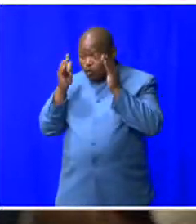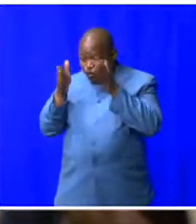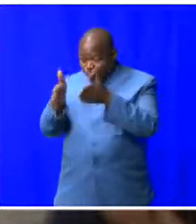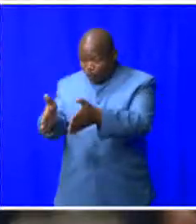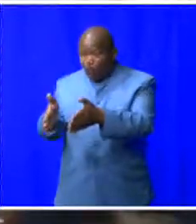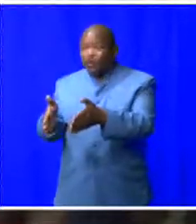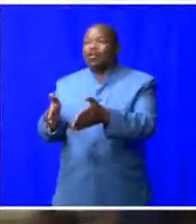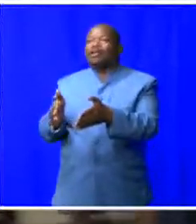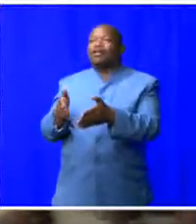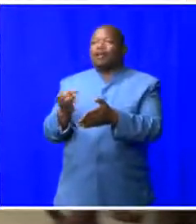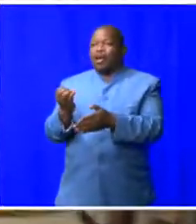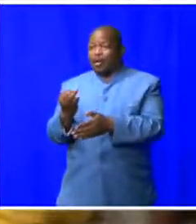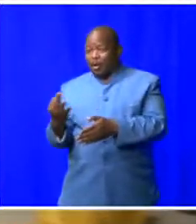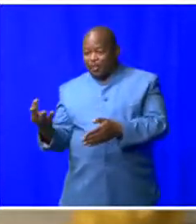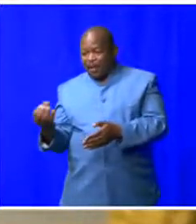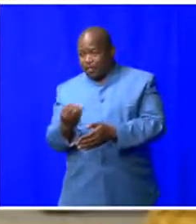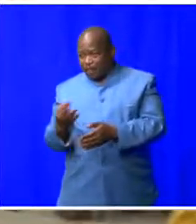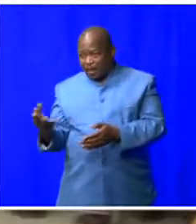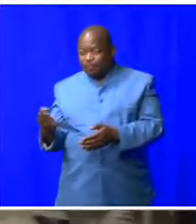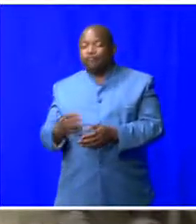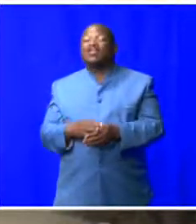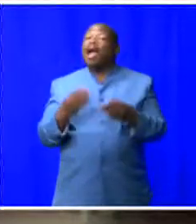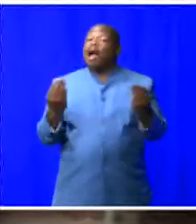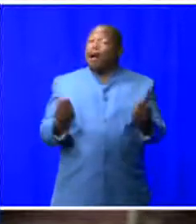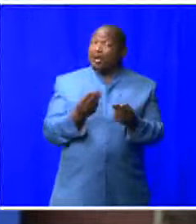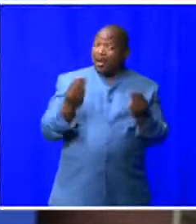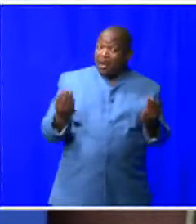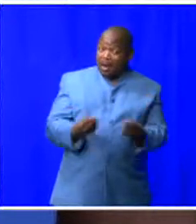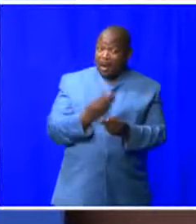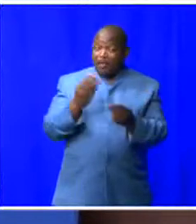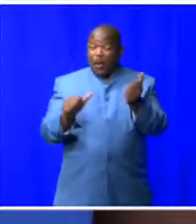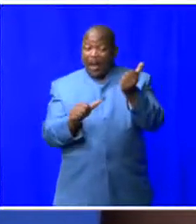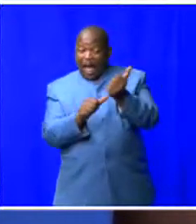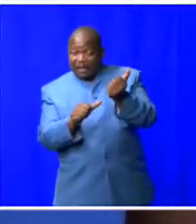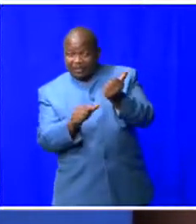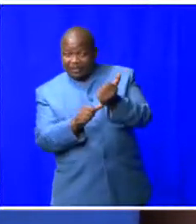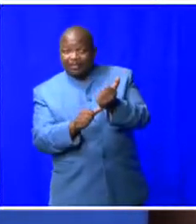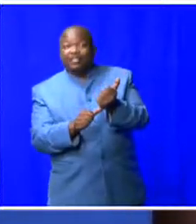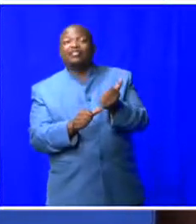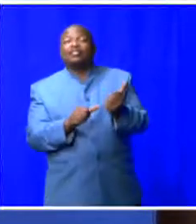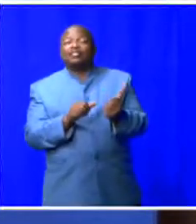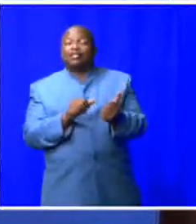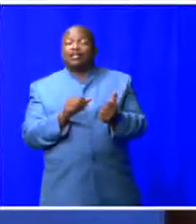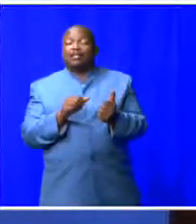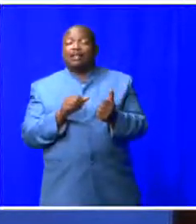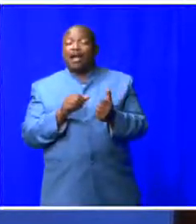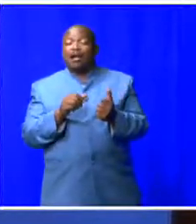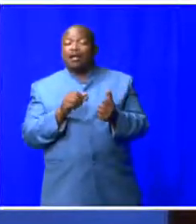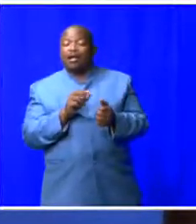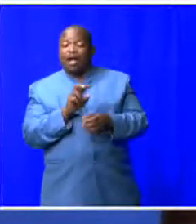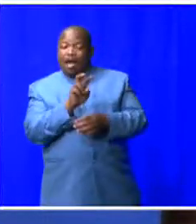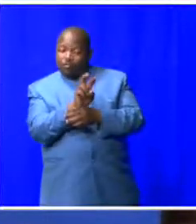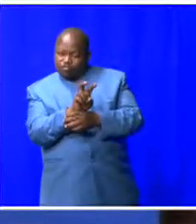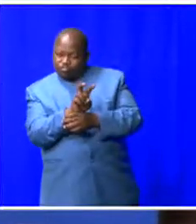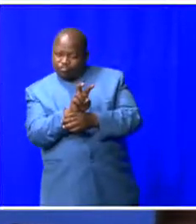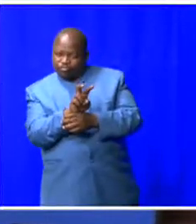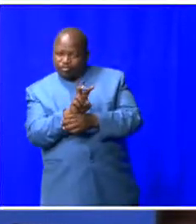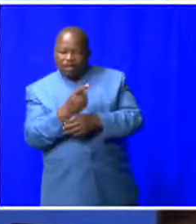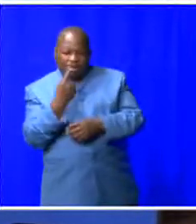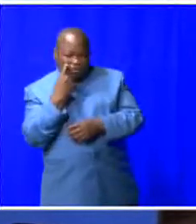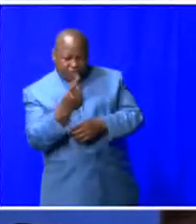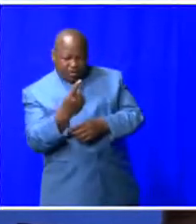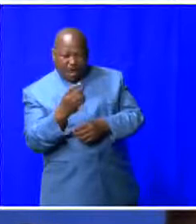babo bakhona la utotibonela phela nabo njengegunyatwa nguye umthetho Elections Act kuthi kufuna ukuthi babe khona la kubalwa